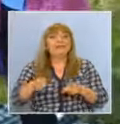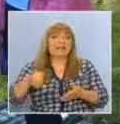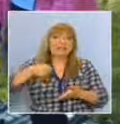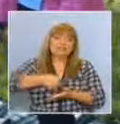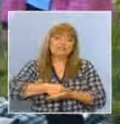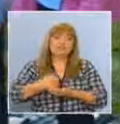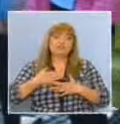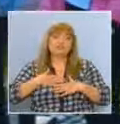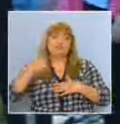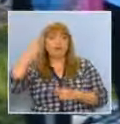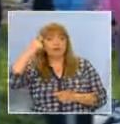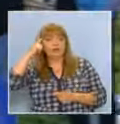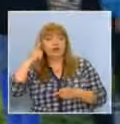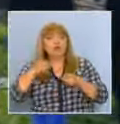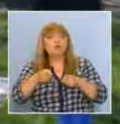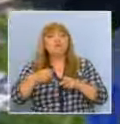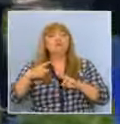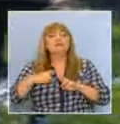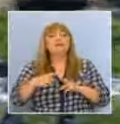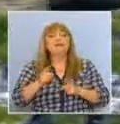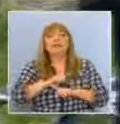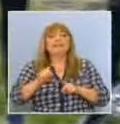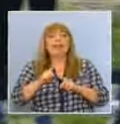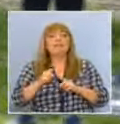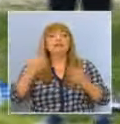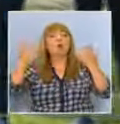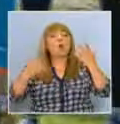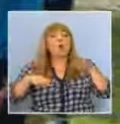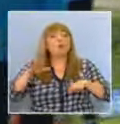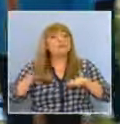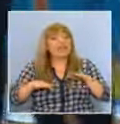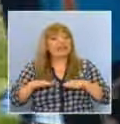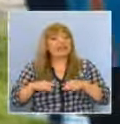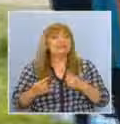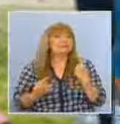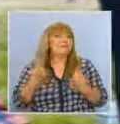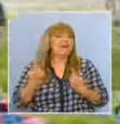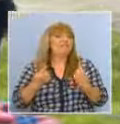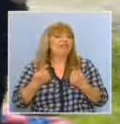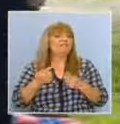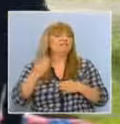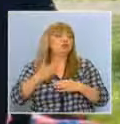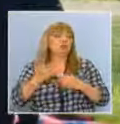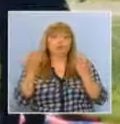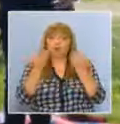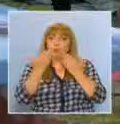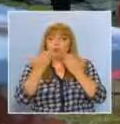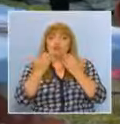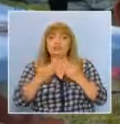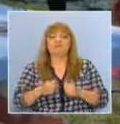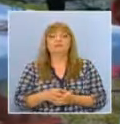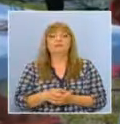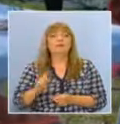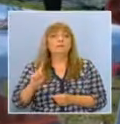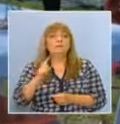този предмет учениците нямат оценка. Остава им само да се забавляват докато учат. Последното е възможно в наши дни. Първо не